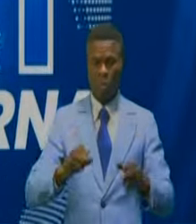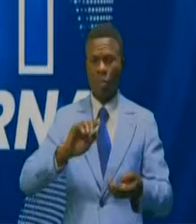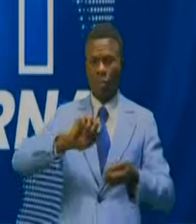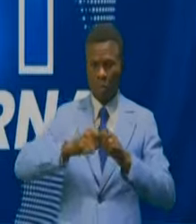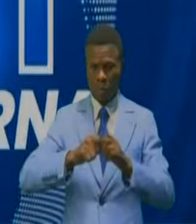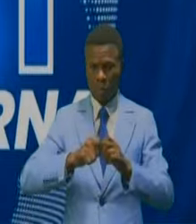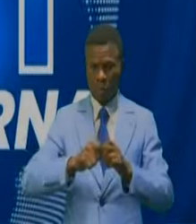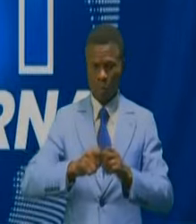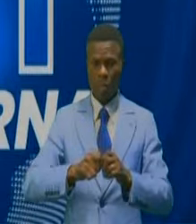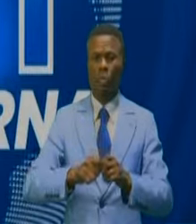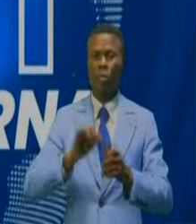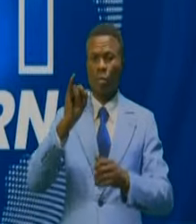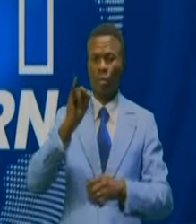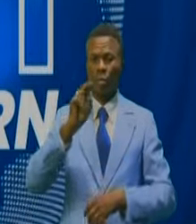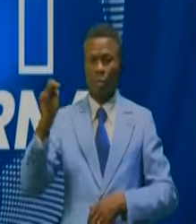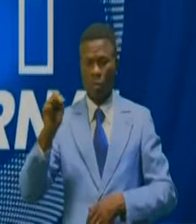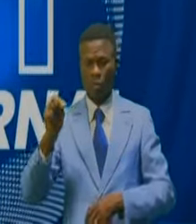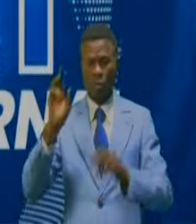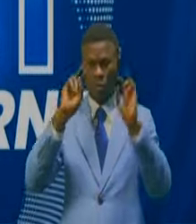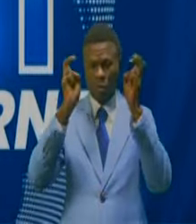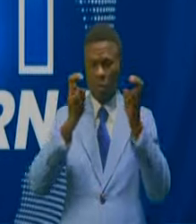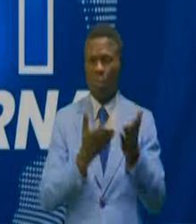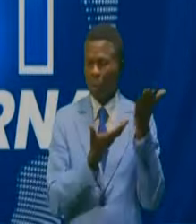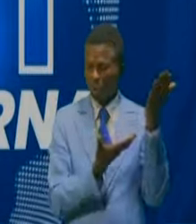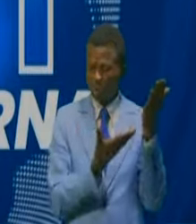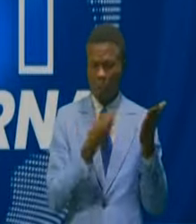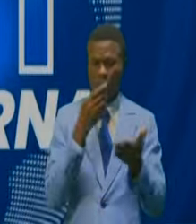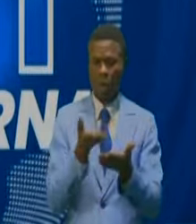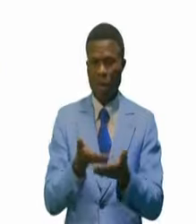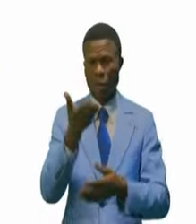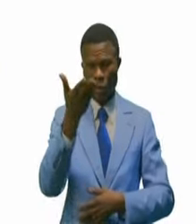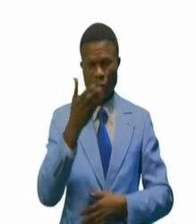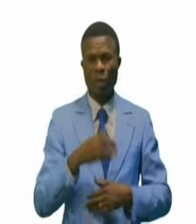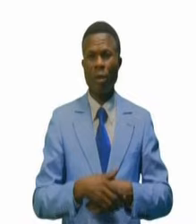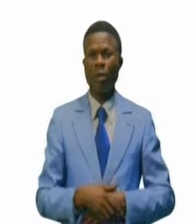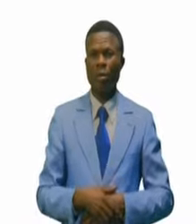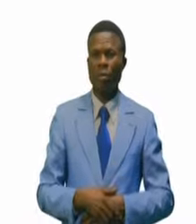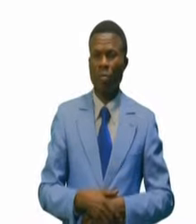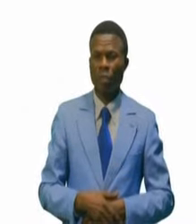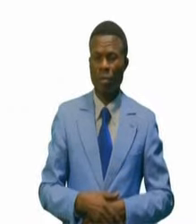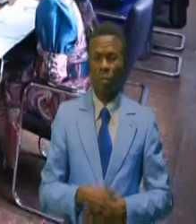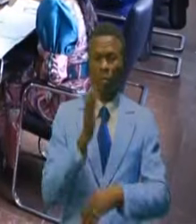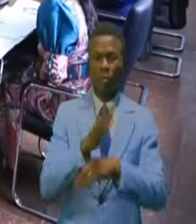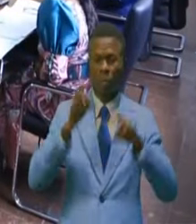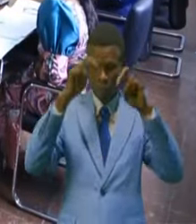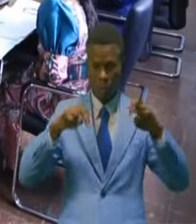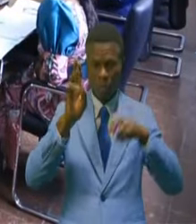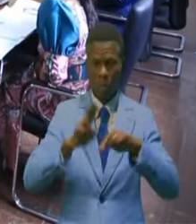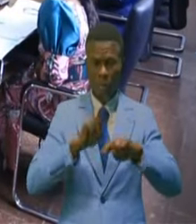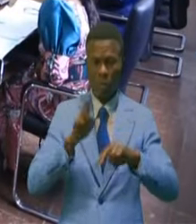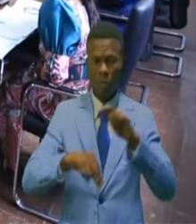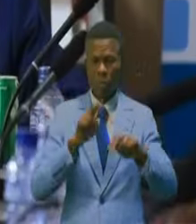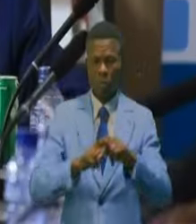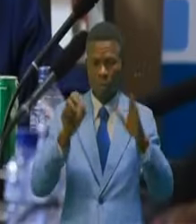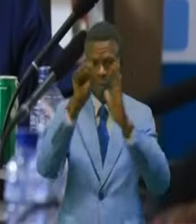redynamisation de l'INES étaient les principaux sujets sur la table. Tchoton Djiboukaboulou. Ce deuxième conseil scientifique de l'Institut national de